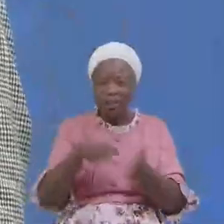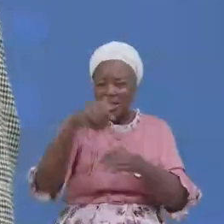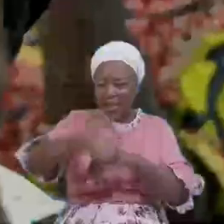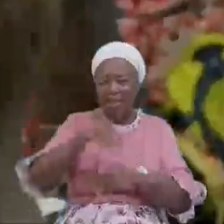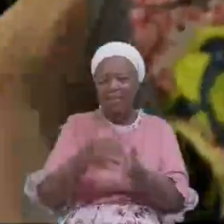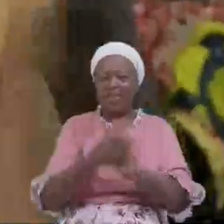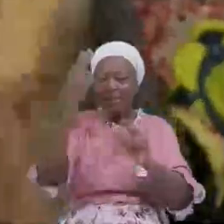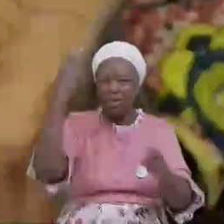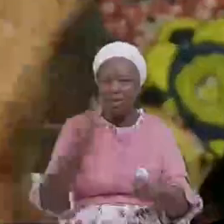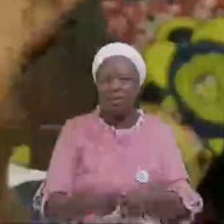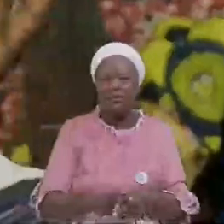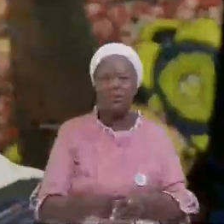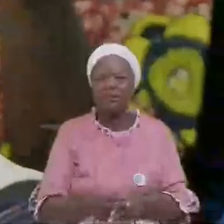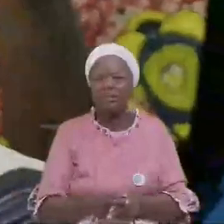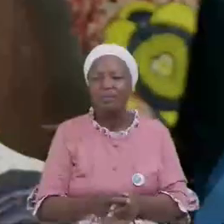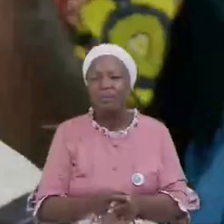de Jésus.